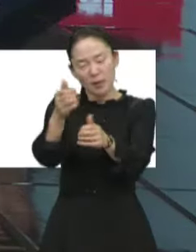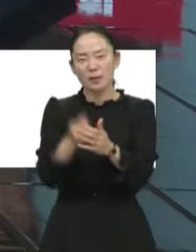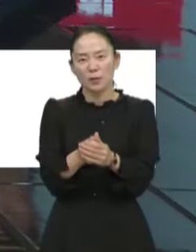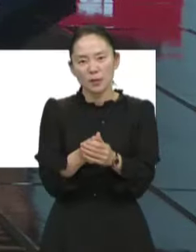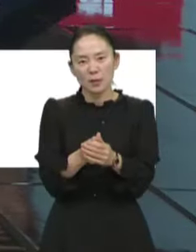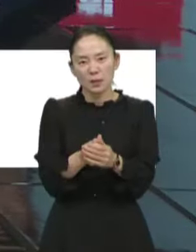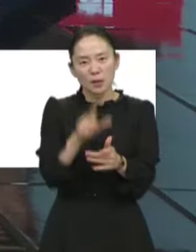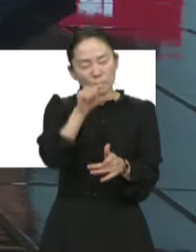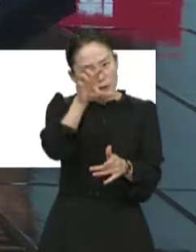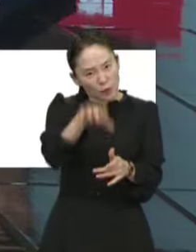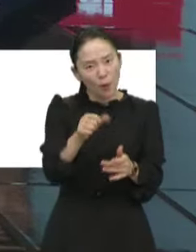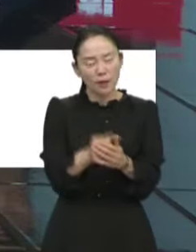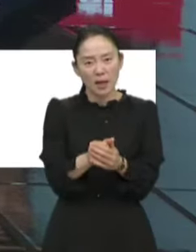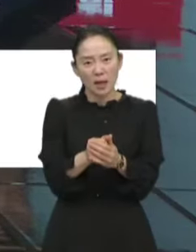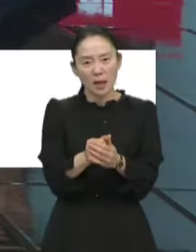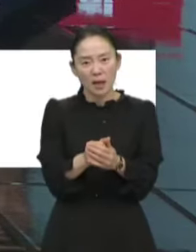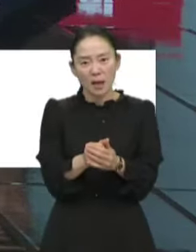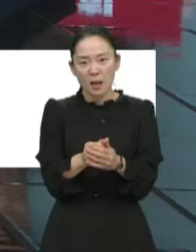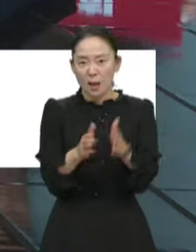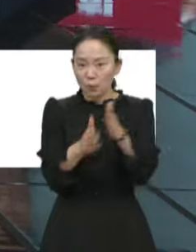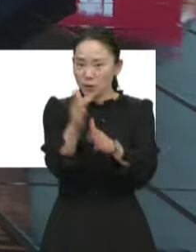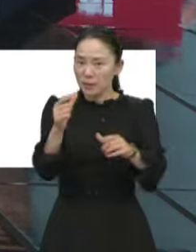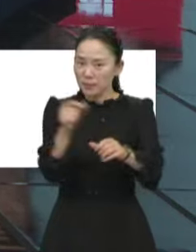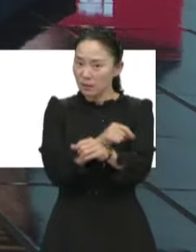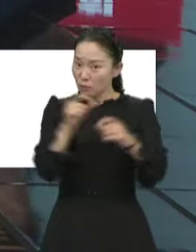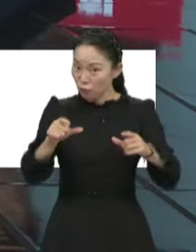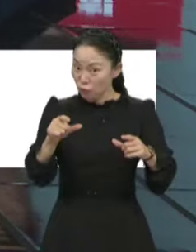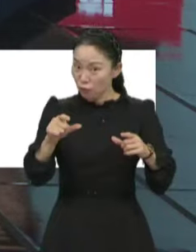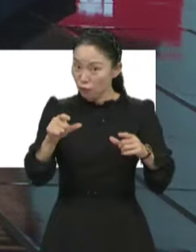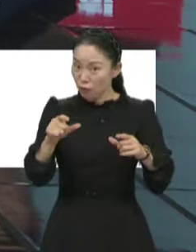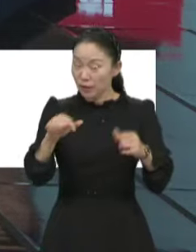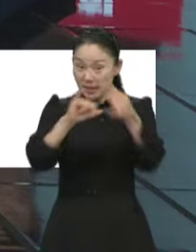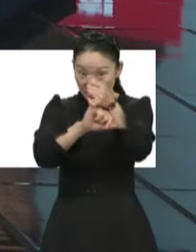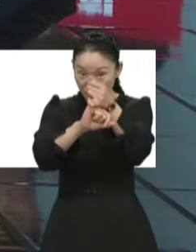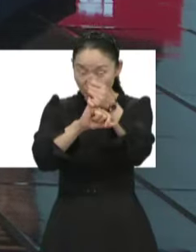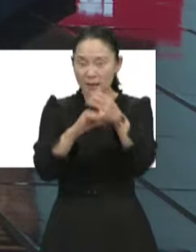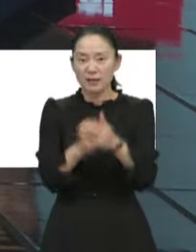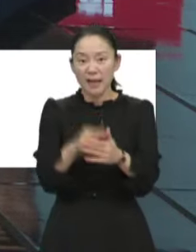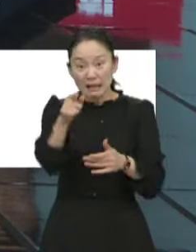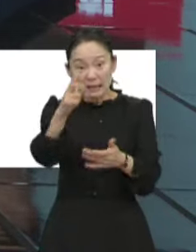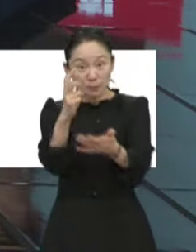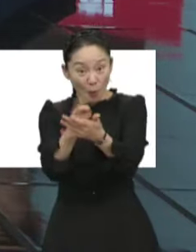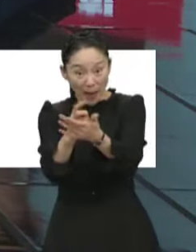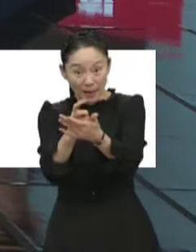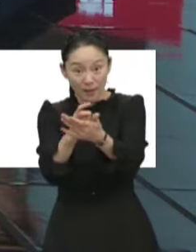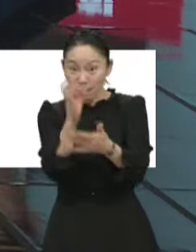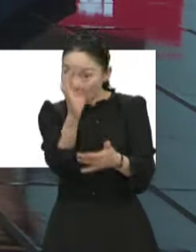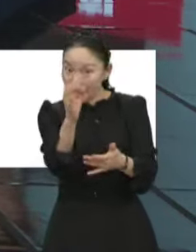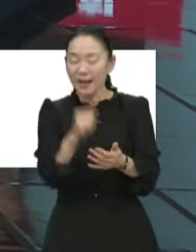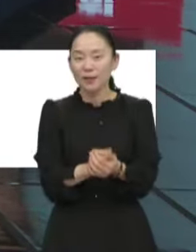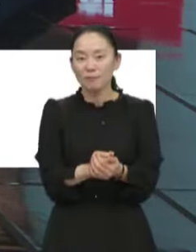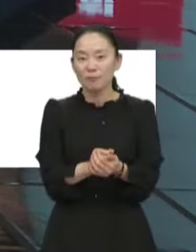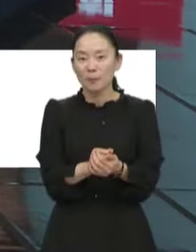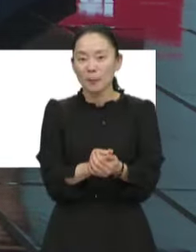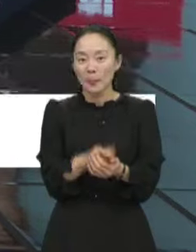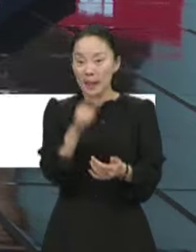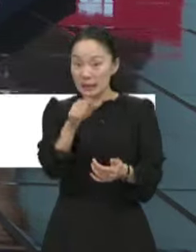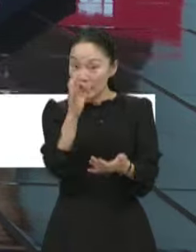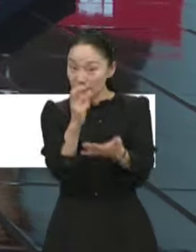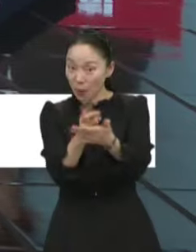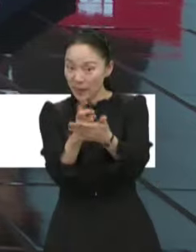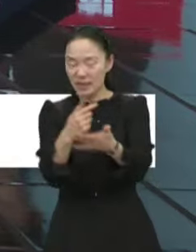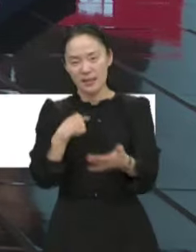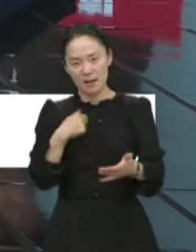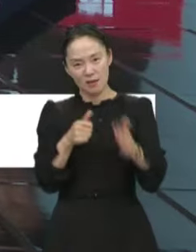조치월에 도심 융합 특구를 지정한다고 공약하셨는데 그 근거 법안을 보셨는지 모르겠네요. 이게 제가